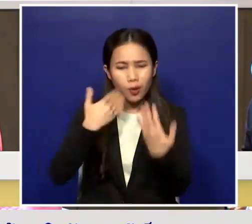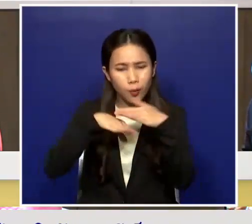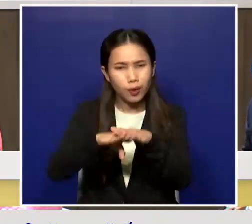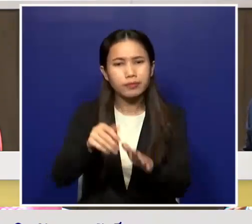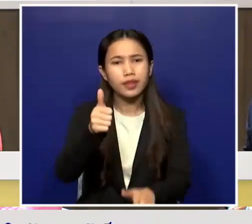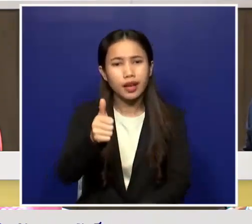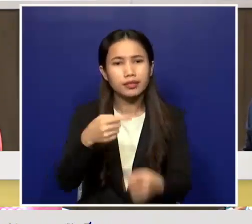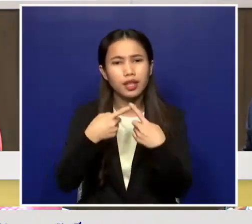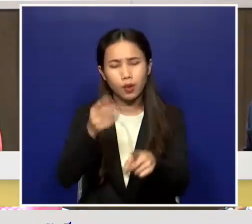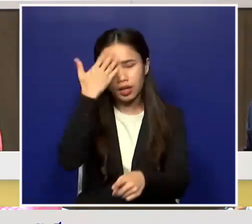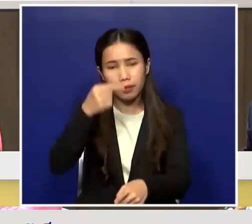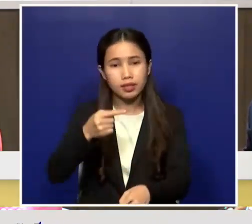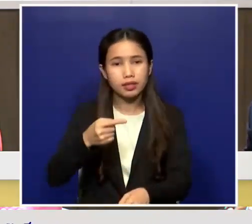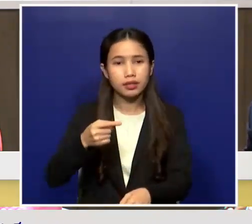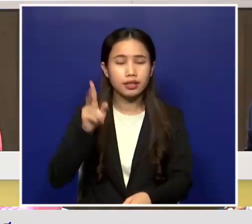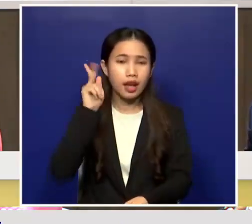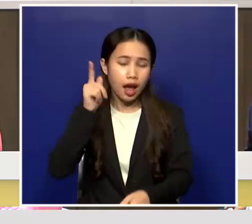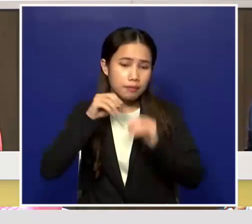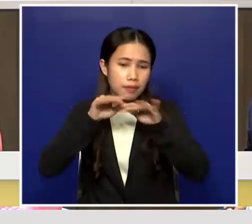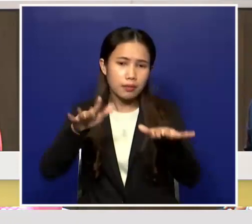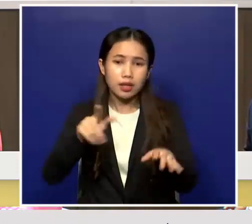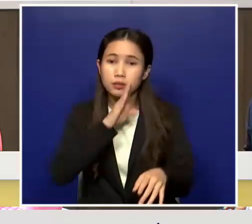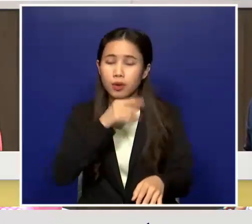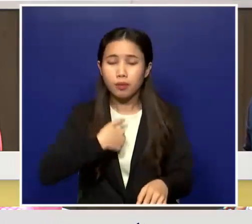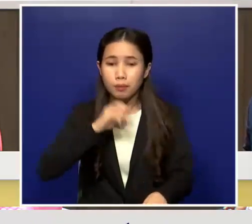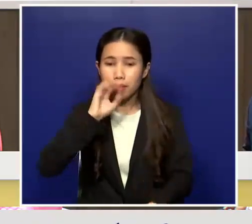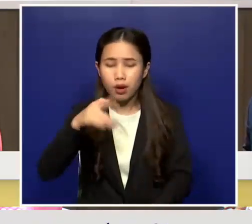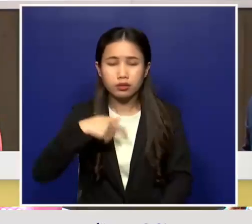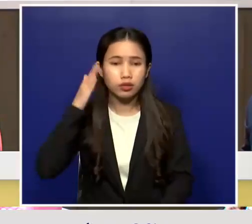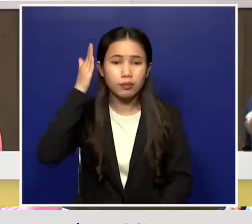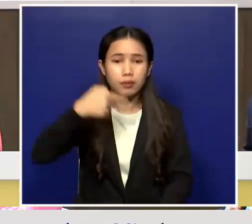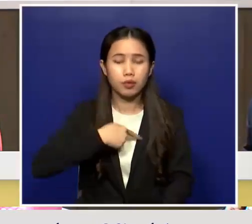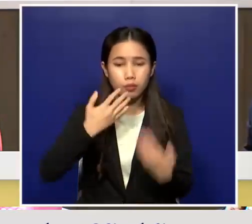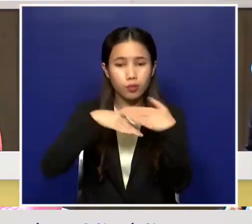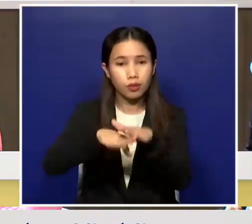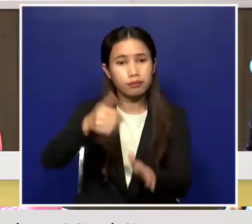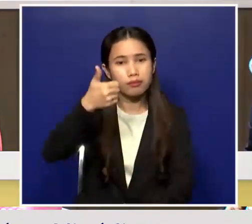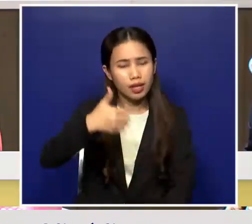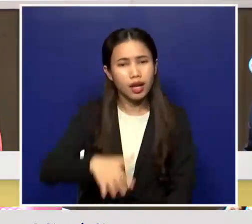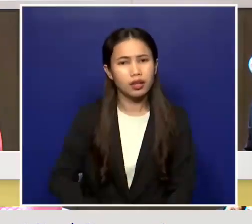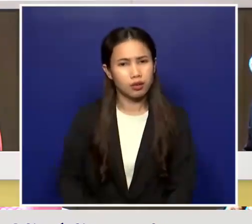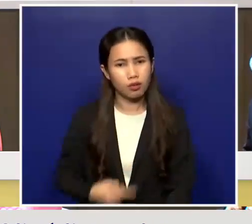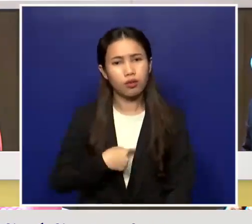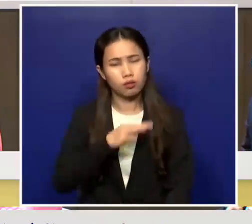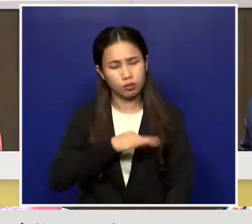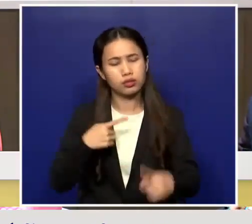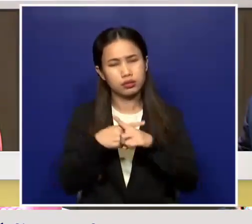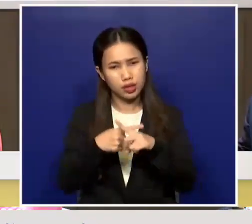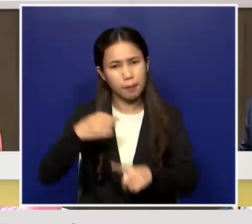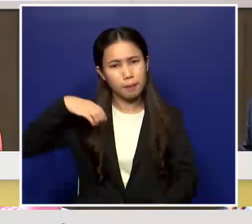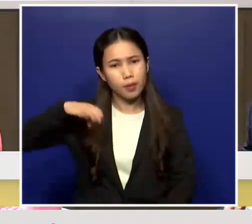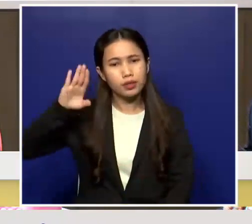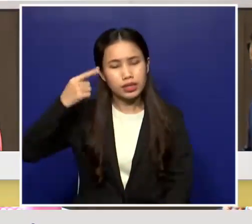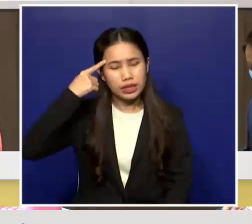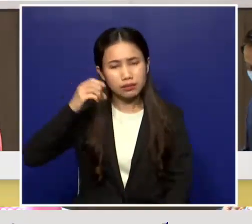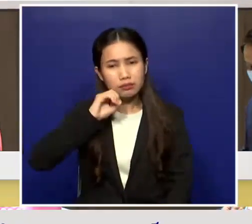ปเปิดเผยไม่ไปแฉมันถ้าแฉผมก็เข้าไม่ได้สิครับผมก็ต้องเผื่อไว้เนี่ยนี่มันเจ็บปวดนะครับบริษัทยักษ์ใหญ่เขาพูดอย่างนี้เล